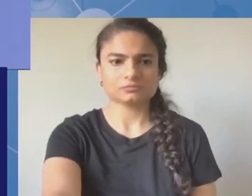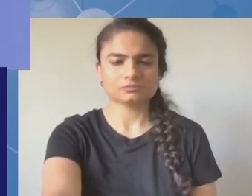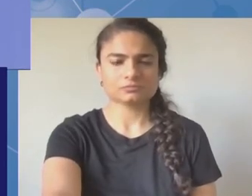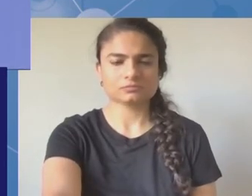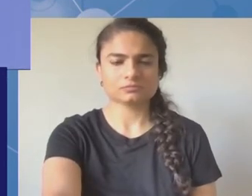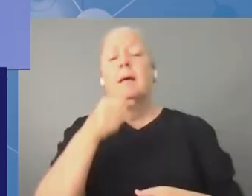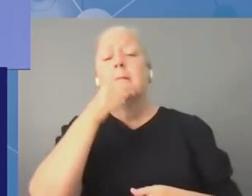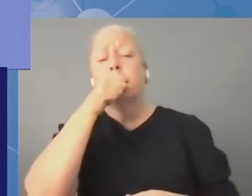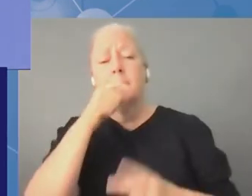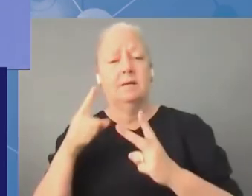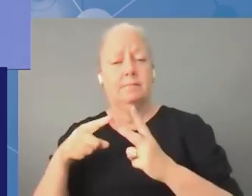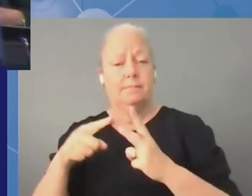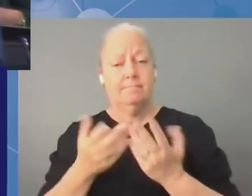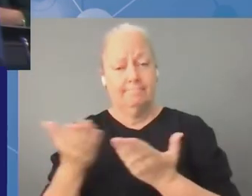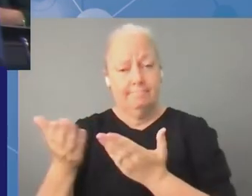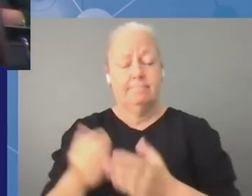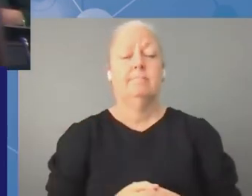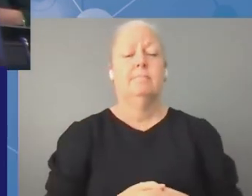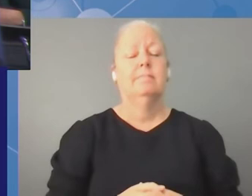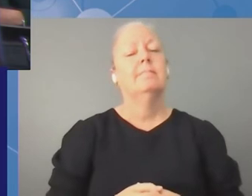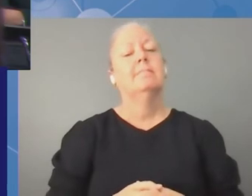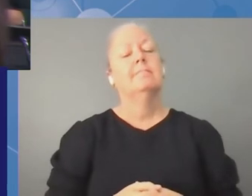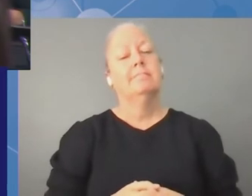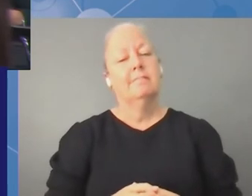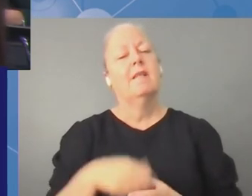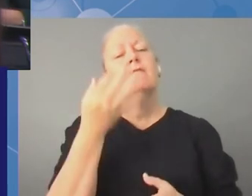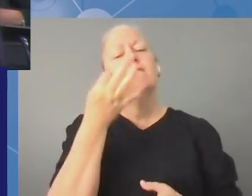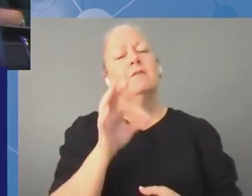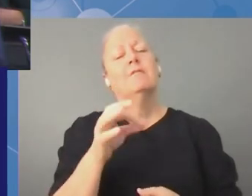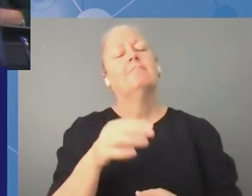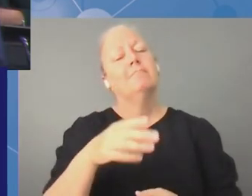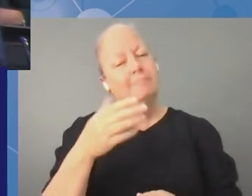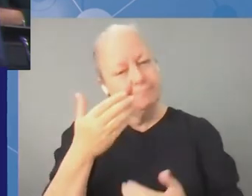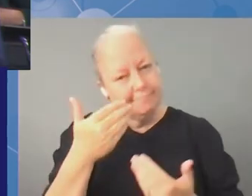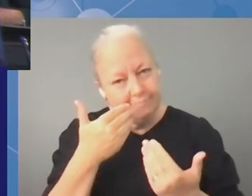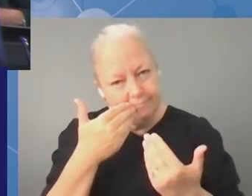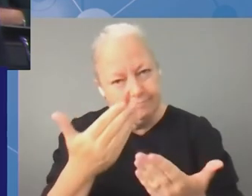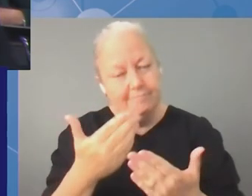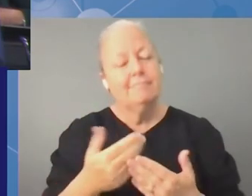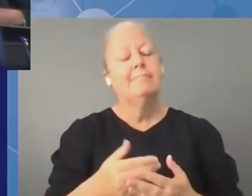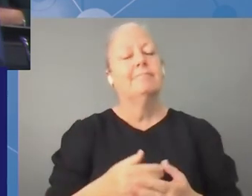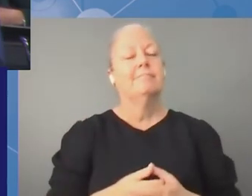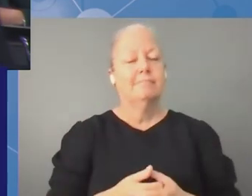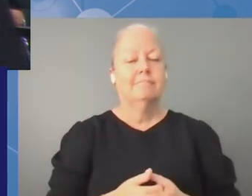ولا نستطيع أن نضيف تعليقات أخرى لنقاشنا.